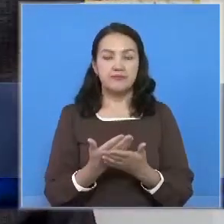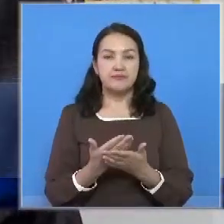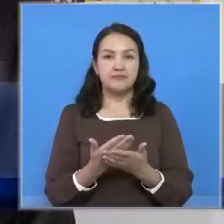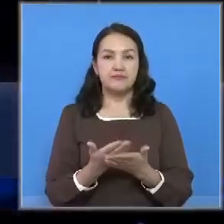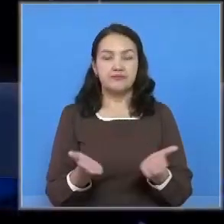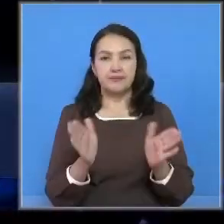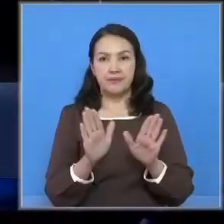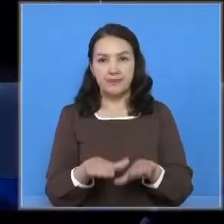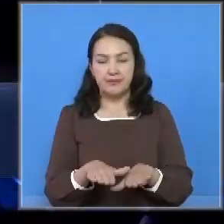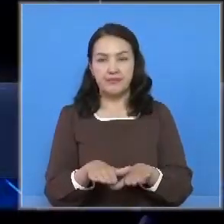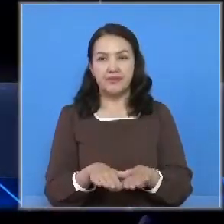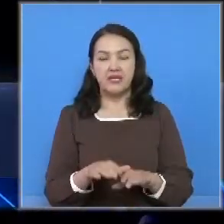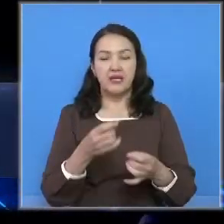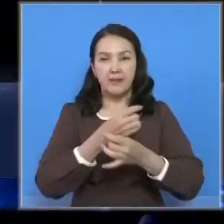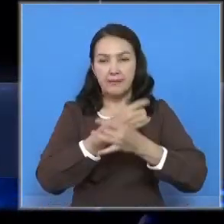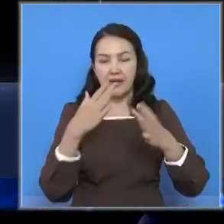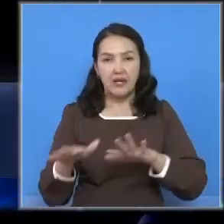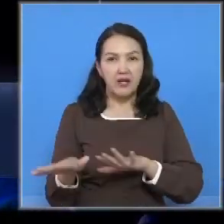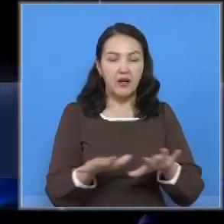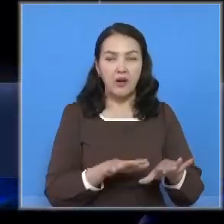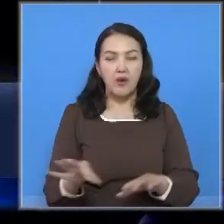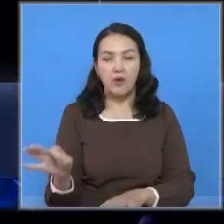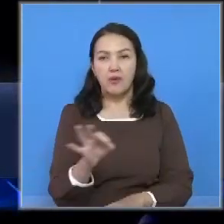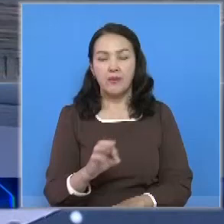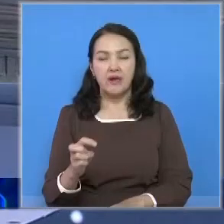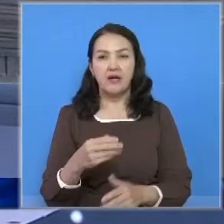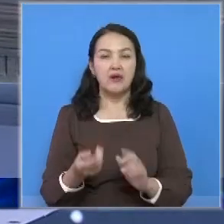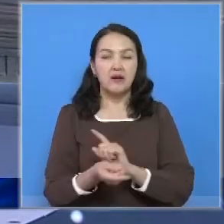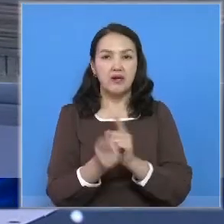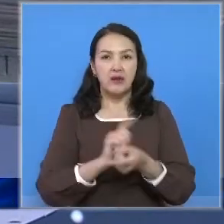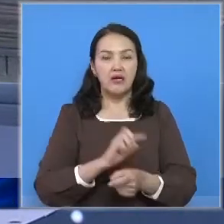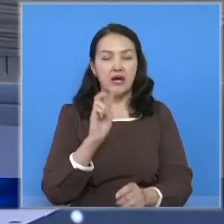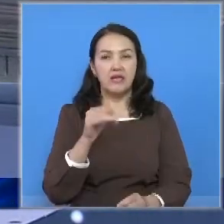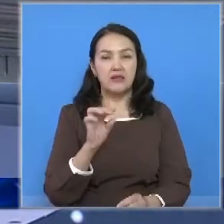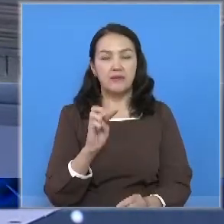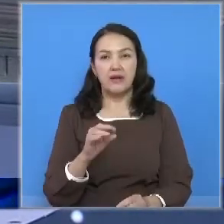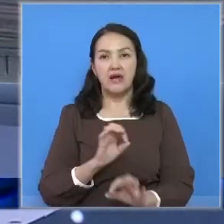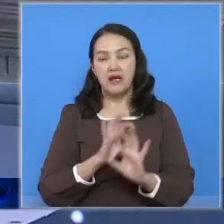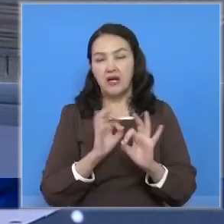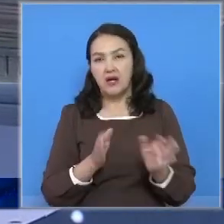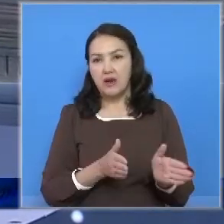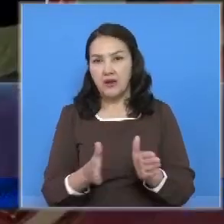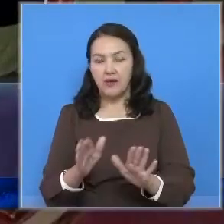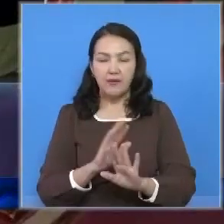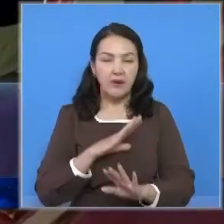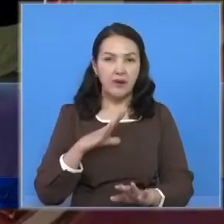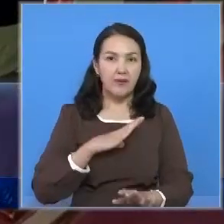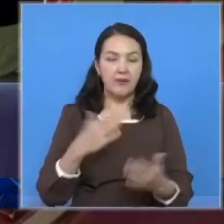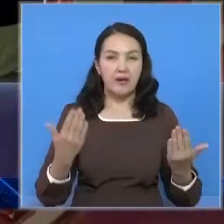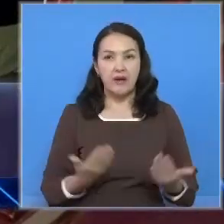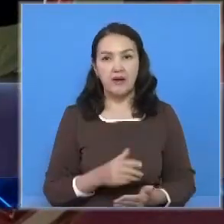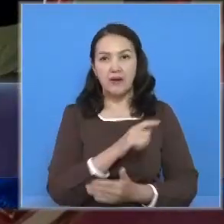өзін қалдырды. Одан әрі мәдени шара облыстық конференцияға ұласты. Онда Қазанғап мұрасын насихаттау жолдары сараланды.